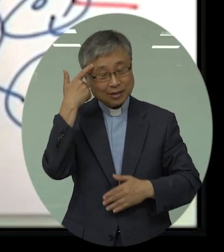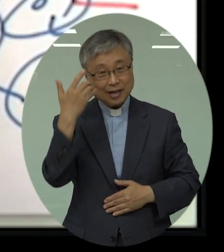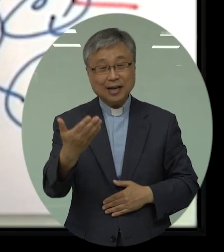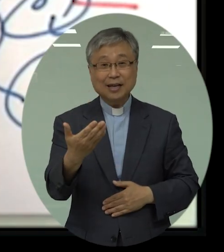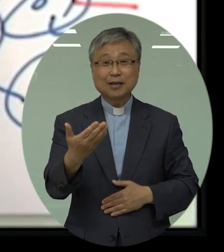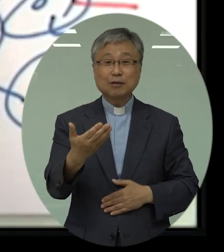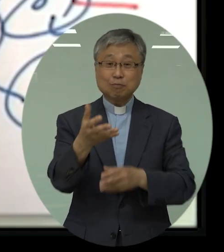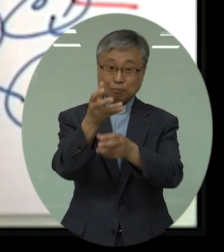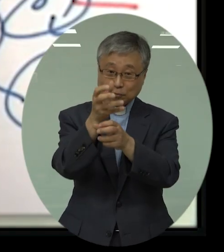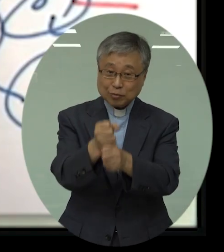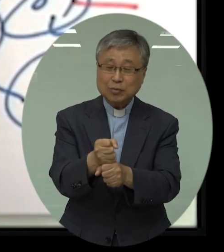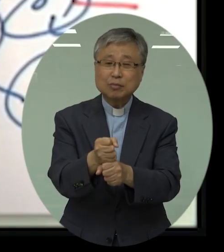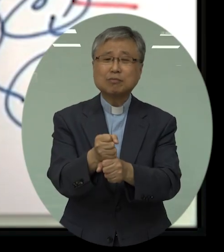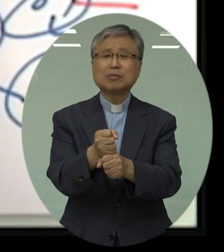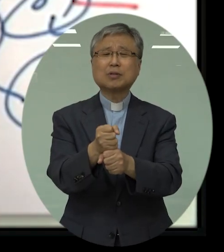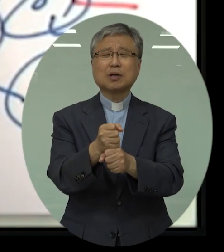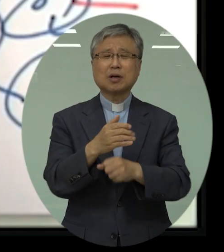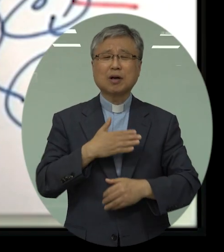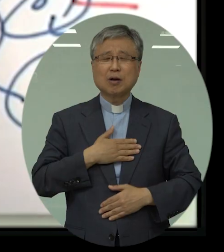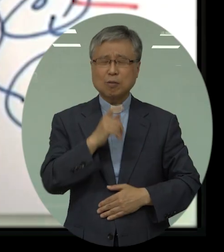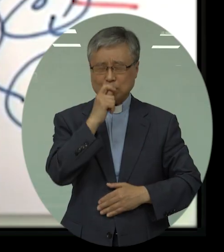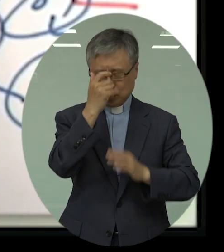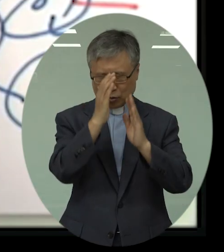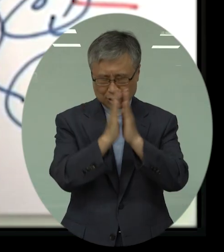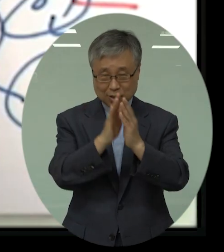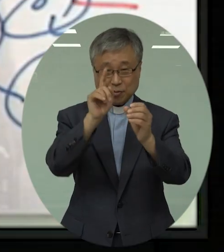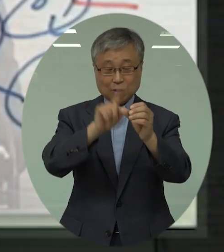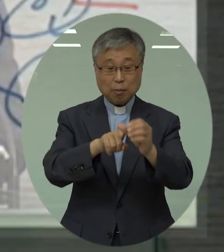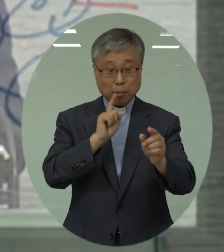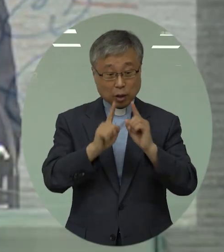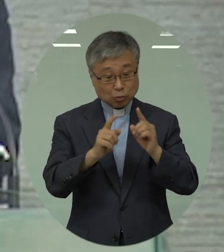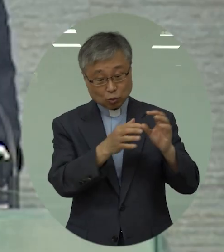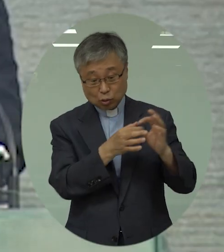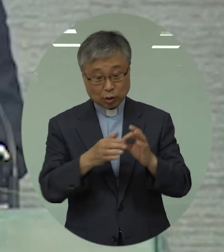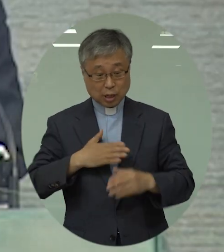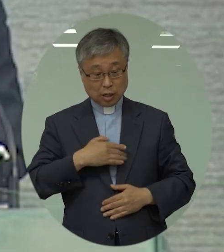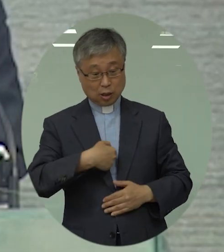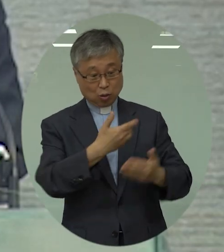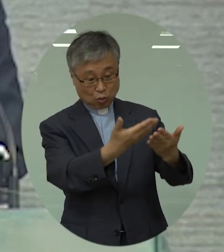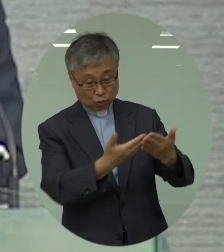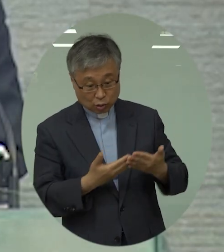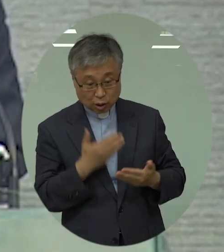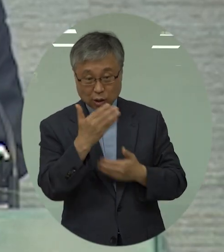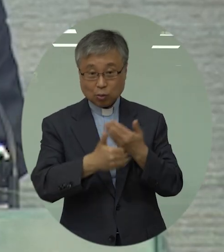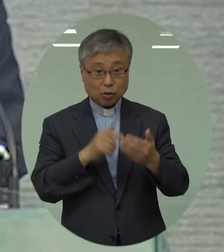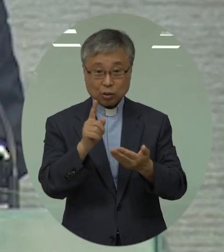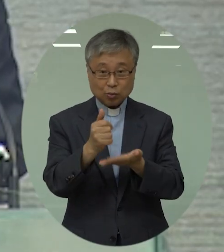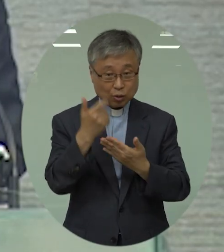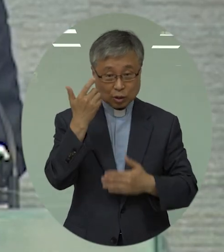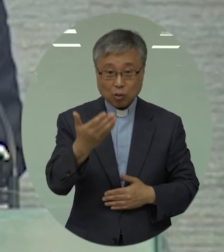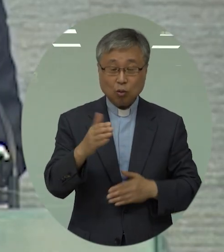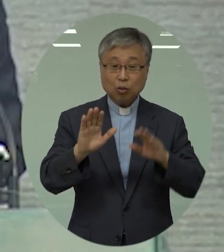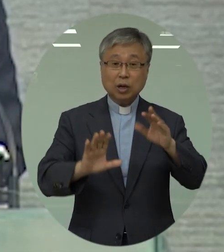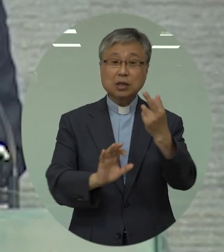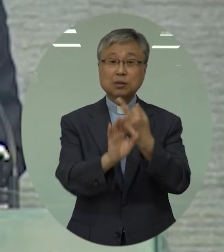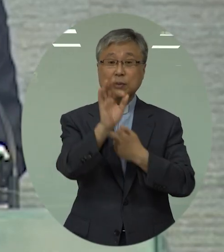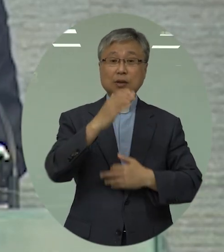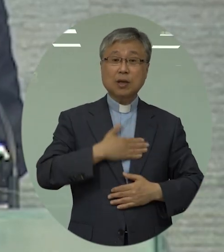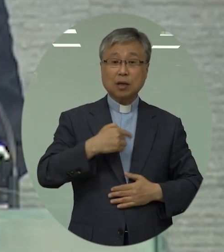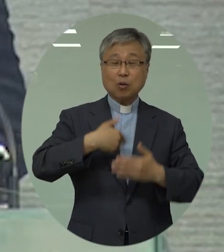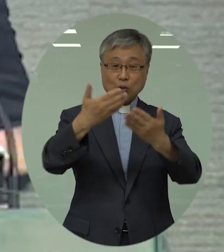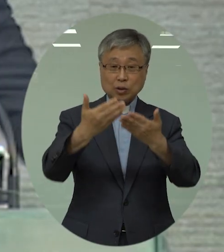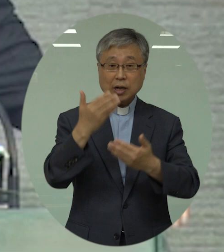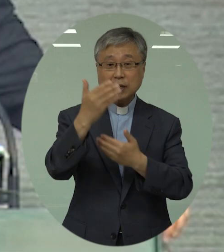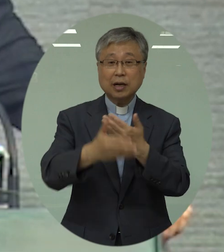그걸 붙드는 것이 제일 중요해요. 묵상의 목적이 본문을 통해서 나에게 다가오시는 하나님은 어떤 분인가. 오늘 아침 내게 다가오시는 하나님은